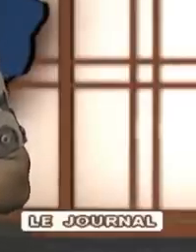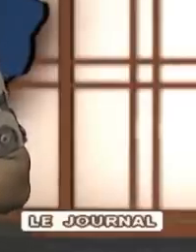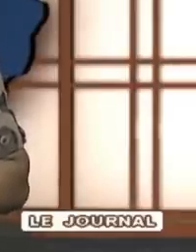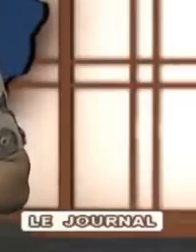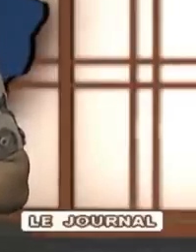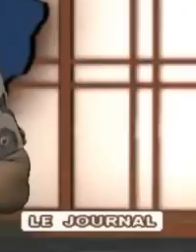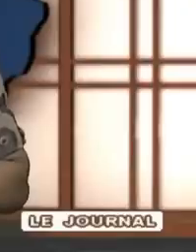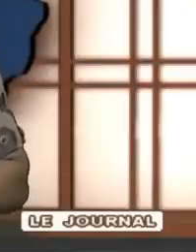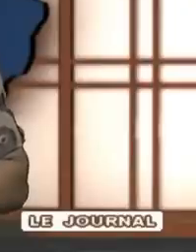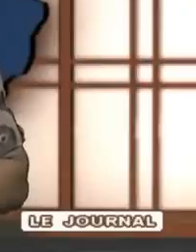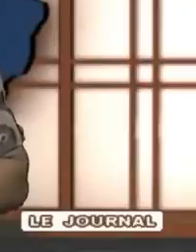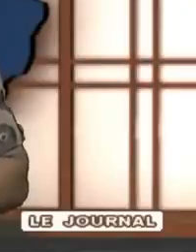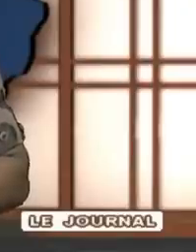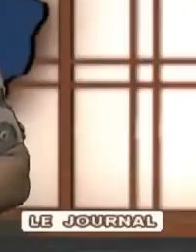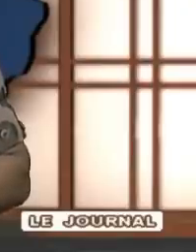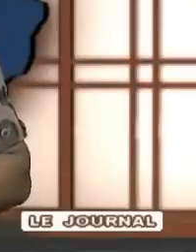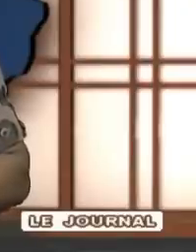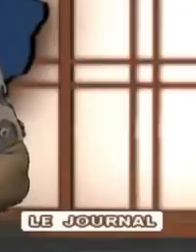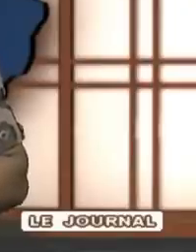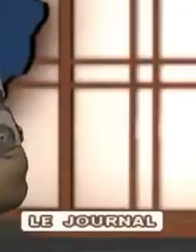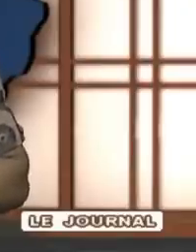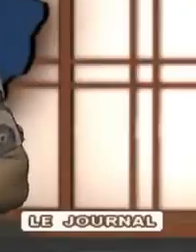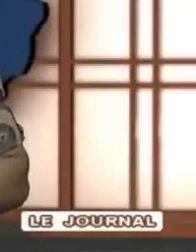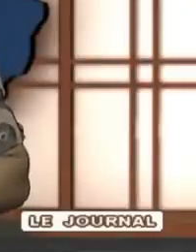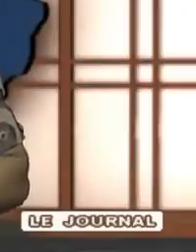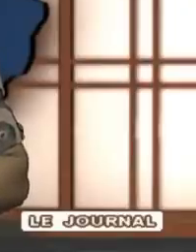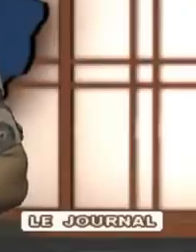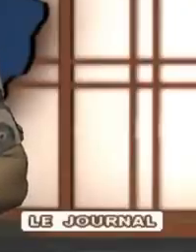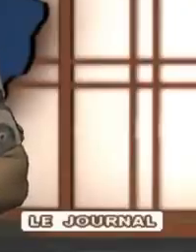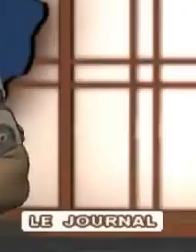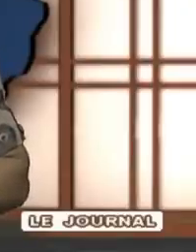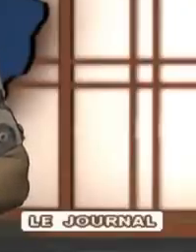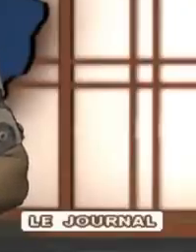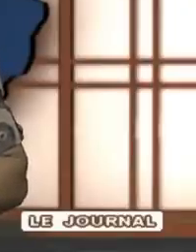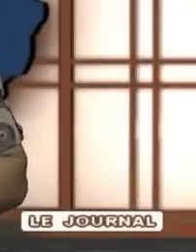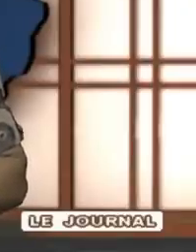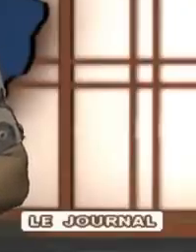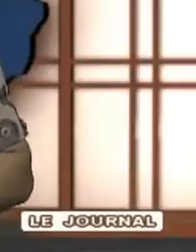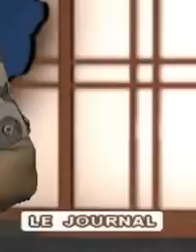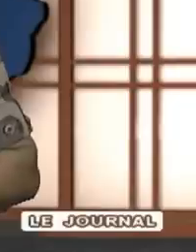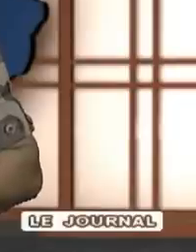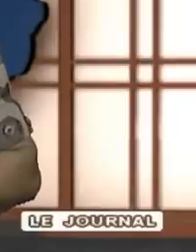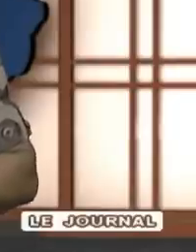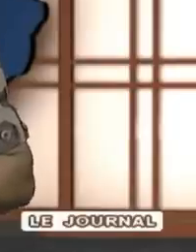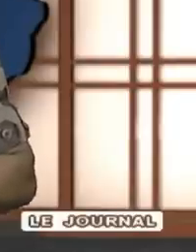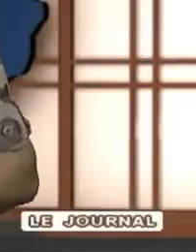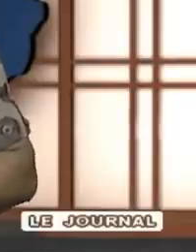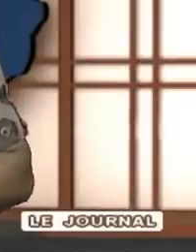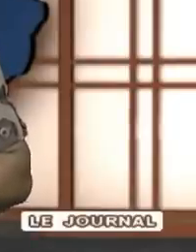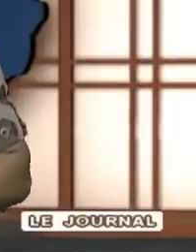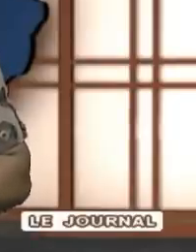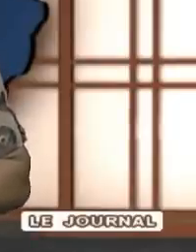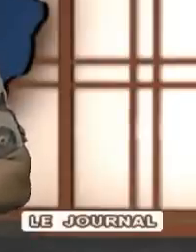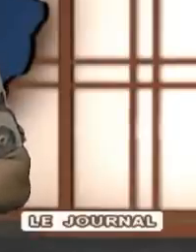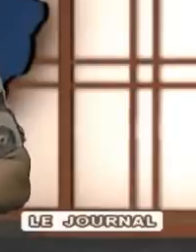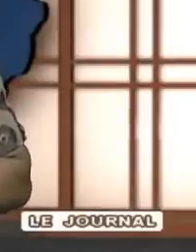la communauté militaire que dans le cadre de la réforme des forces armées de la République démocratique du Congo, dont les lois ont